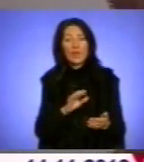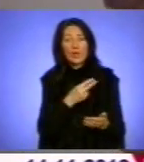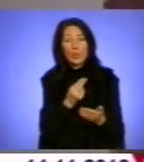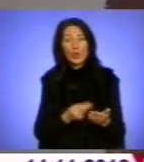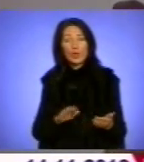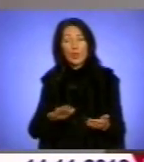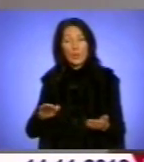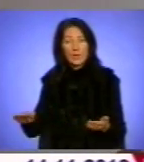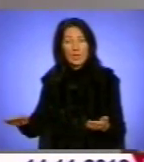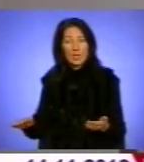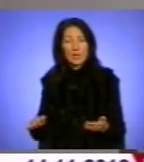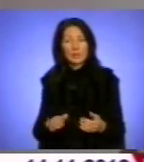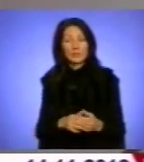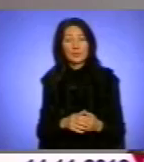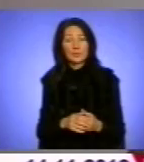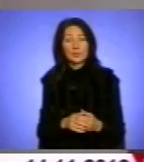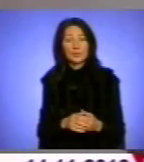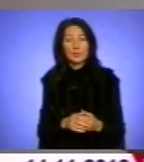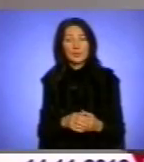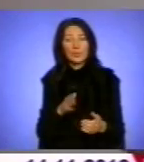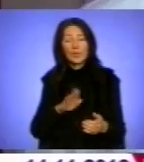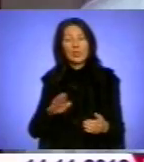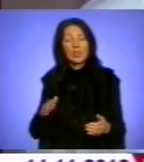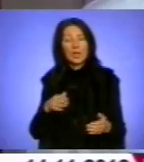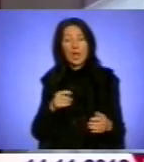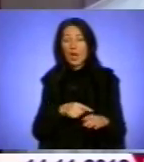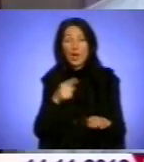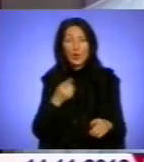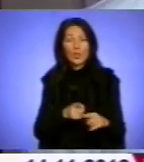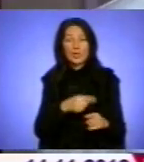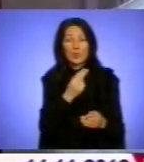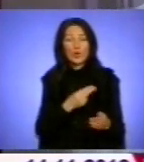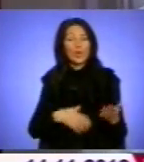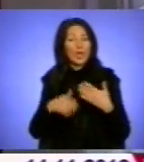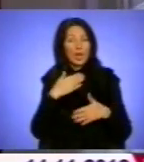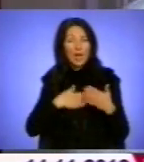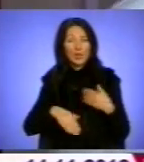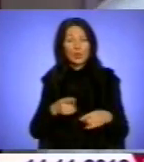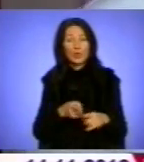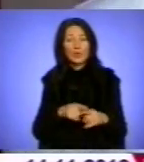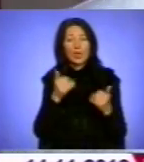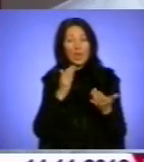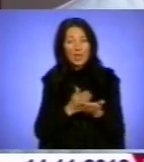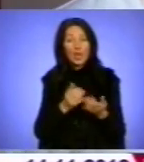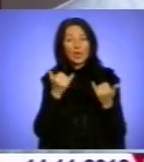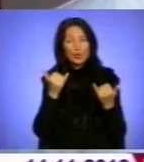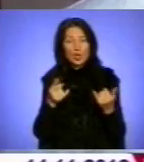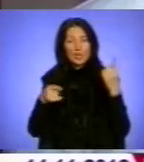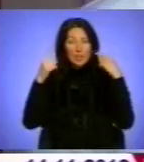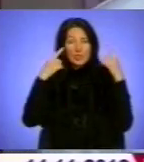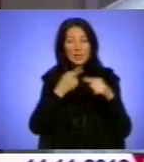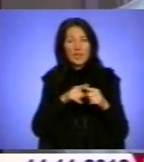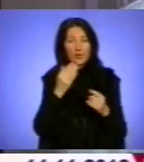пацієнти лікарні. Діти реагують на ці малюнки, звичайно, що з радістю, оскільки це є сучасні казки, які вони можуть переглянути як